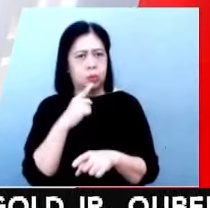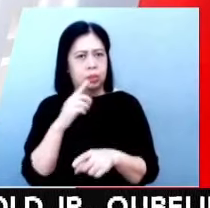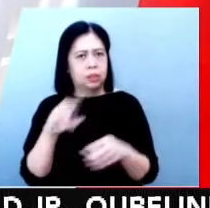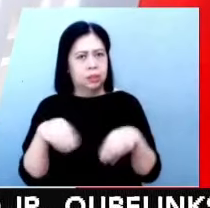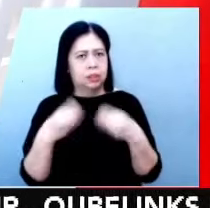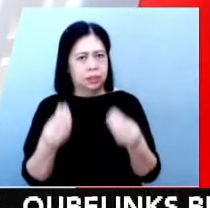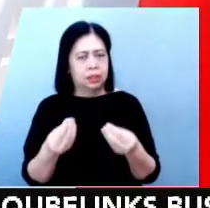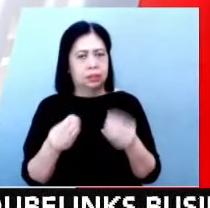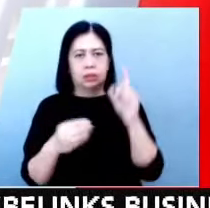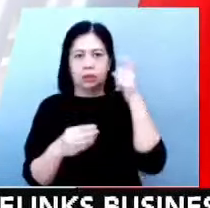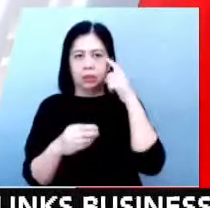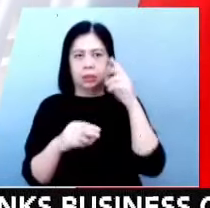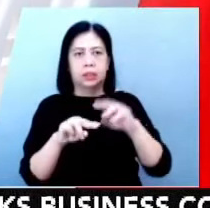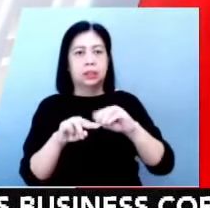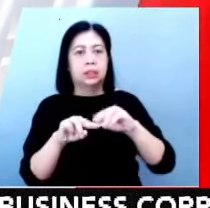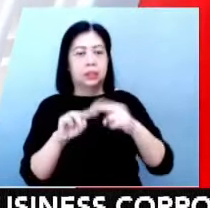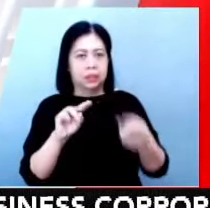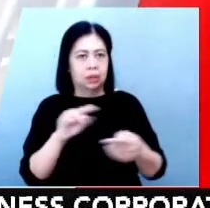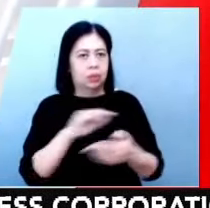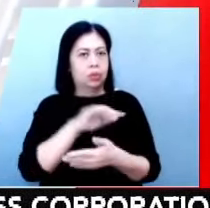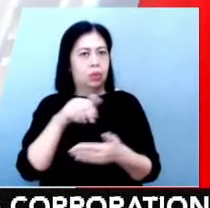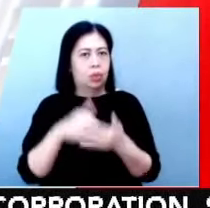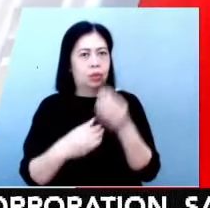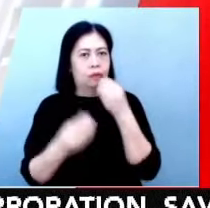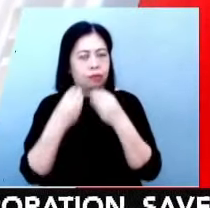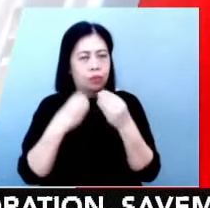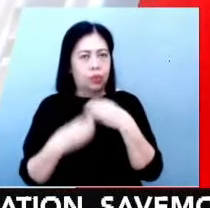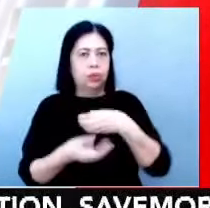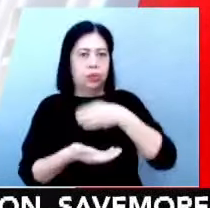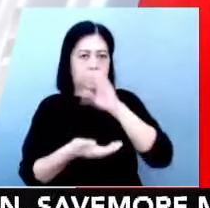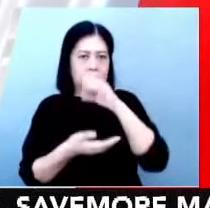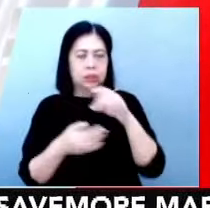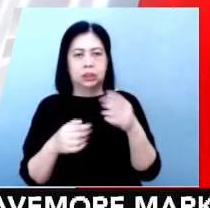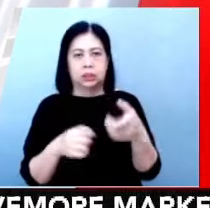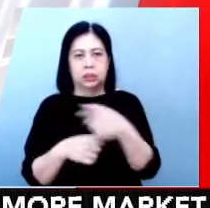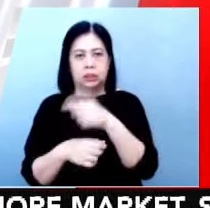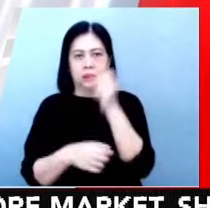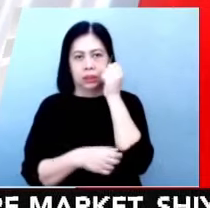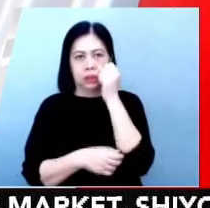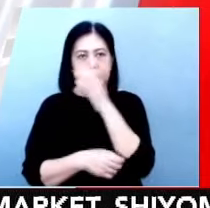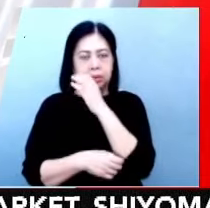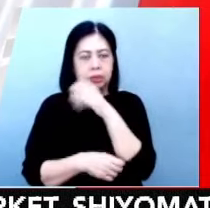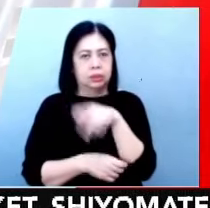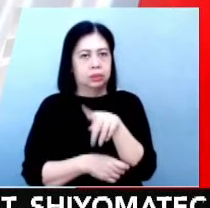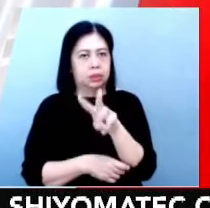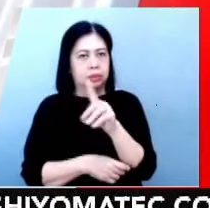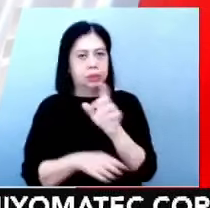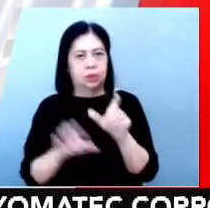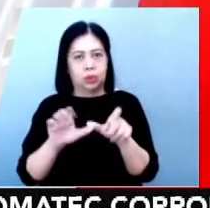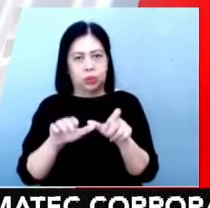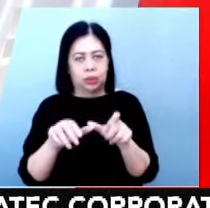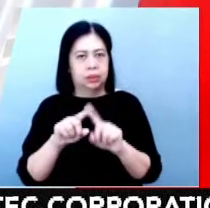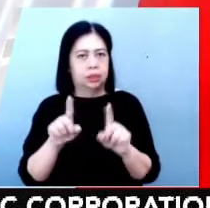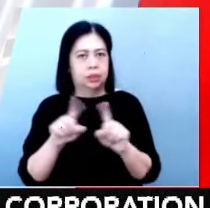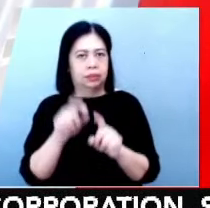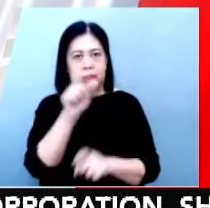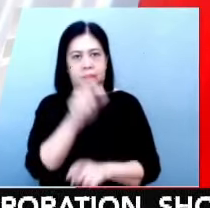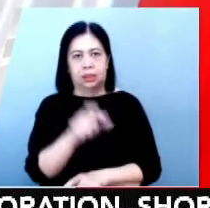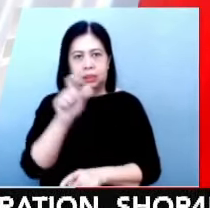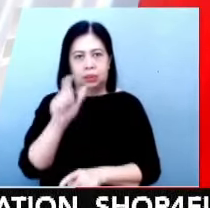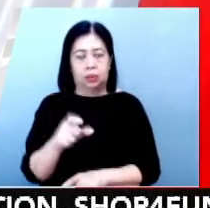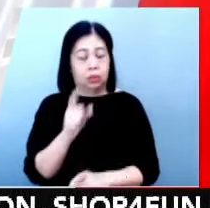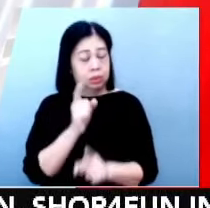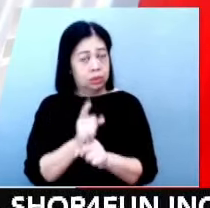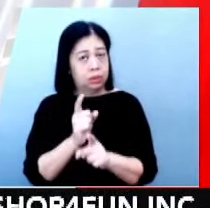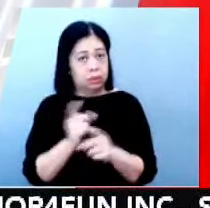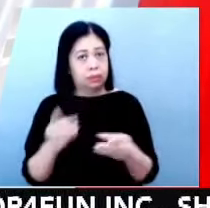government discount sa lahat ng pagkain at inumin na bibilhin ng mga senior citizen, PWD at iba pang individual na karapat-dapat